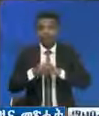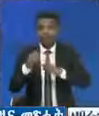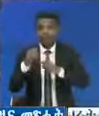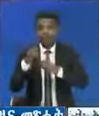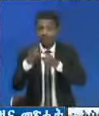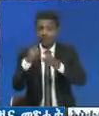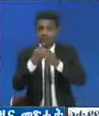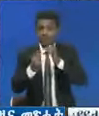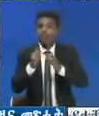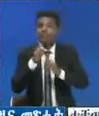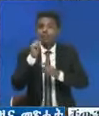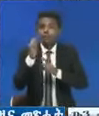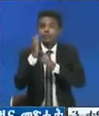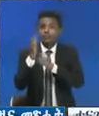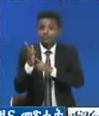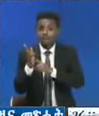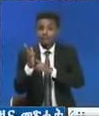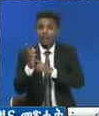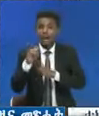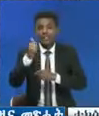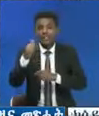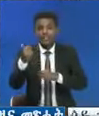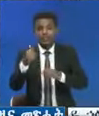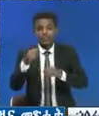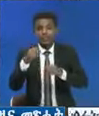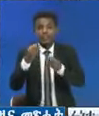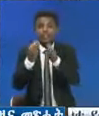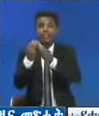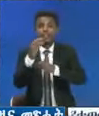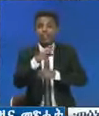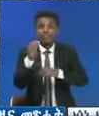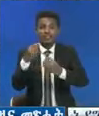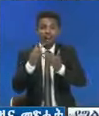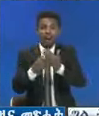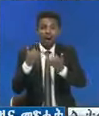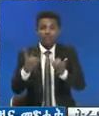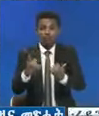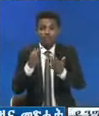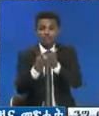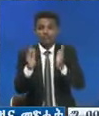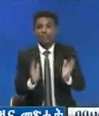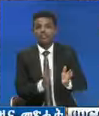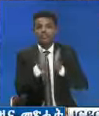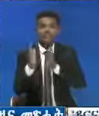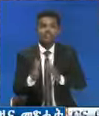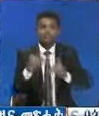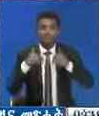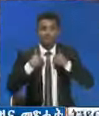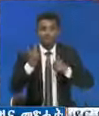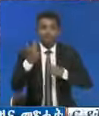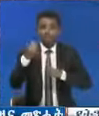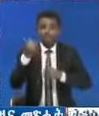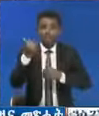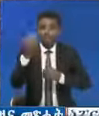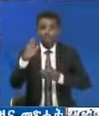ያንዳንዷ ለዲቃላ 10 ብር ትሸጣለችና እሱን እንትን በሏሉና አሁንኛ ለዛ ብለን እየተራወጥነው ነው ያለነው። በየ15ቱ ቀን